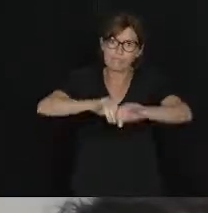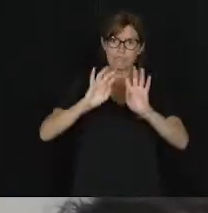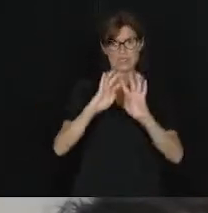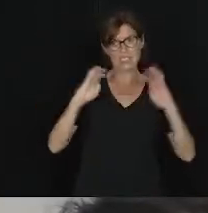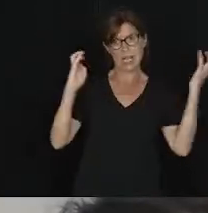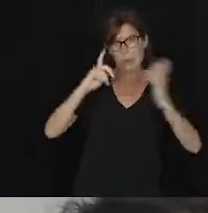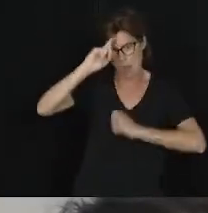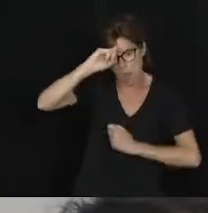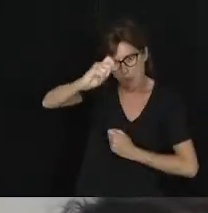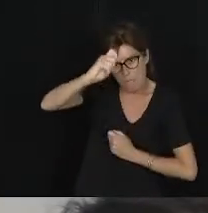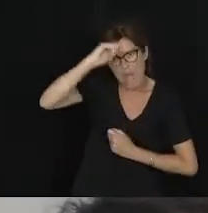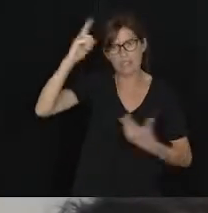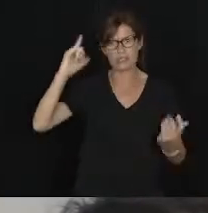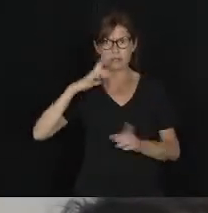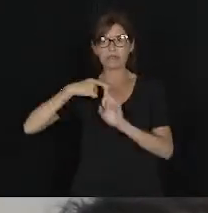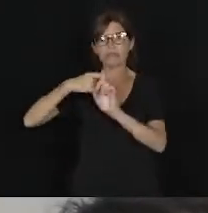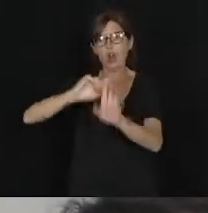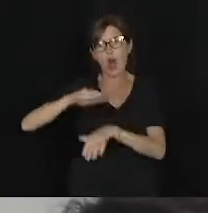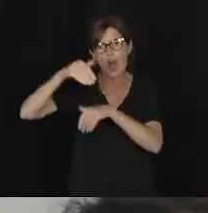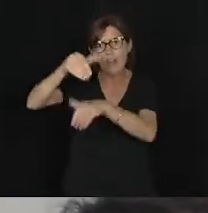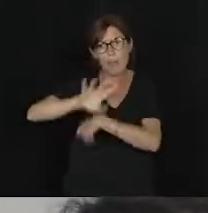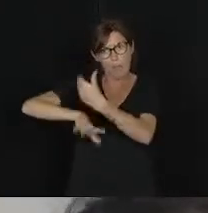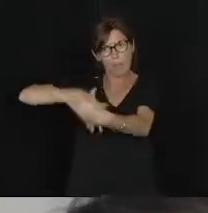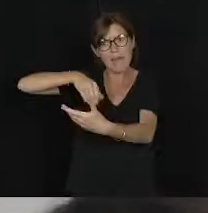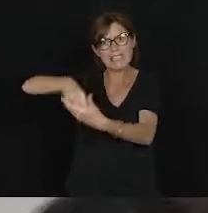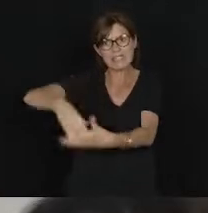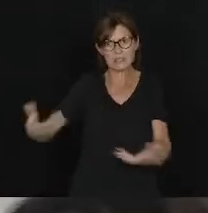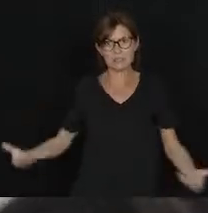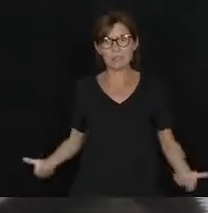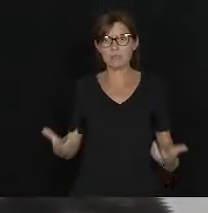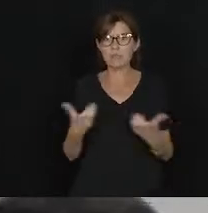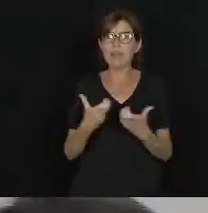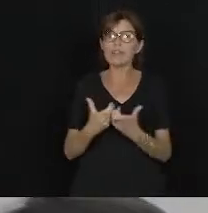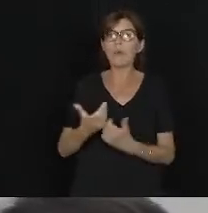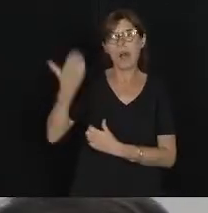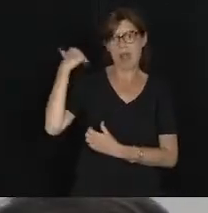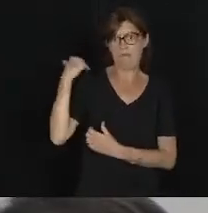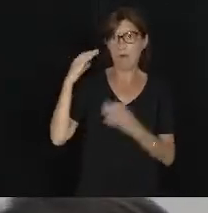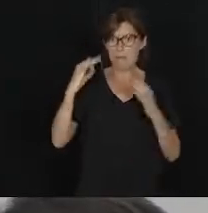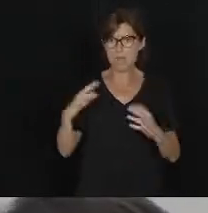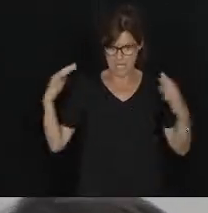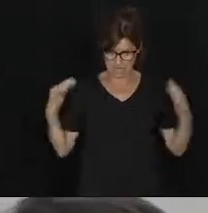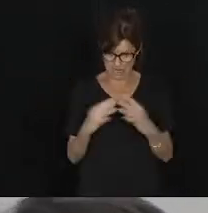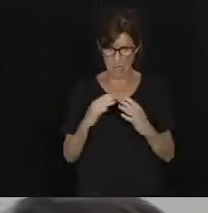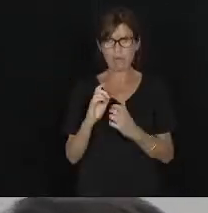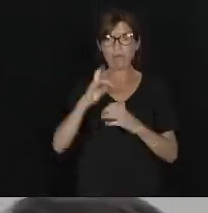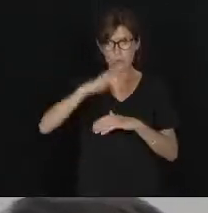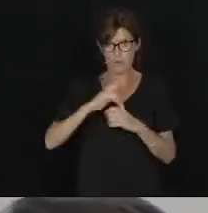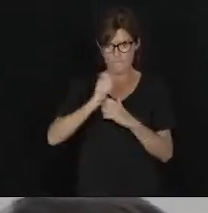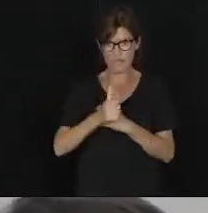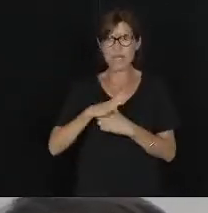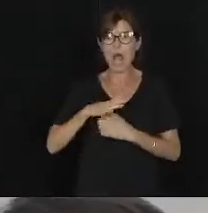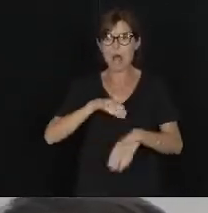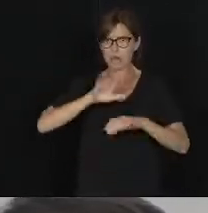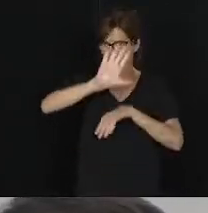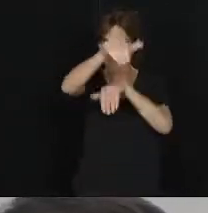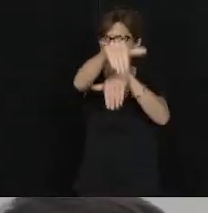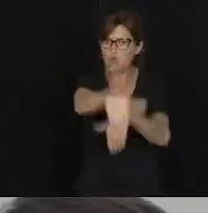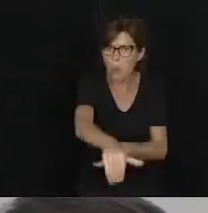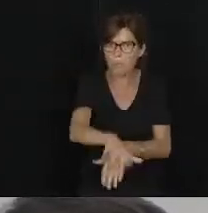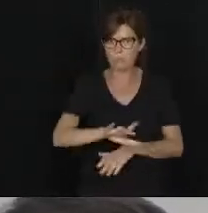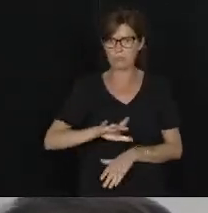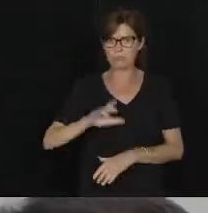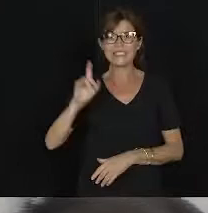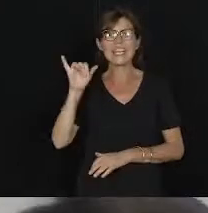hein, et en France, entre 14 et 18, par exemple, l'œuvre des tombes, hein, entretien d'une tombe d'un soldat enterré à l'arrière, confié à un élève par les